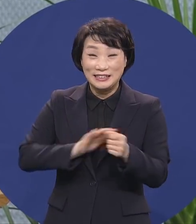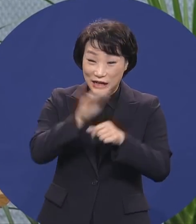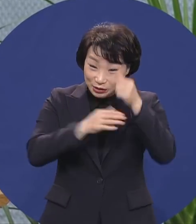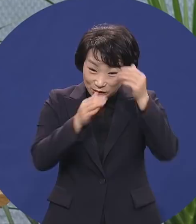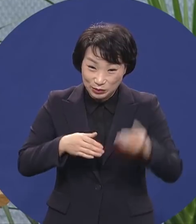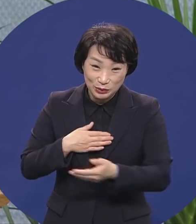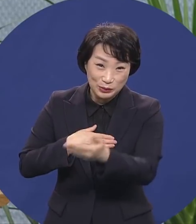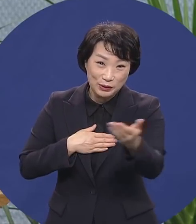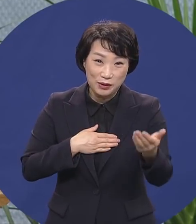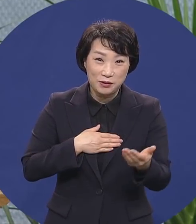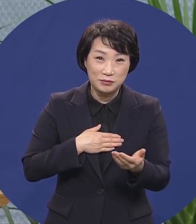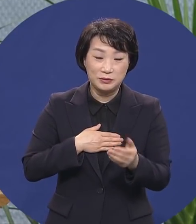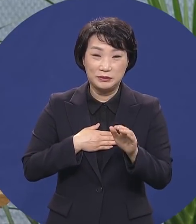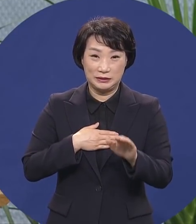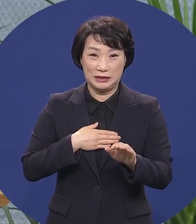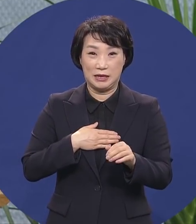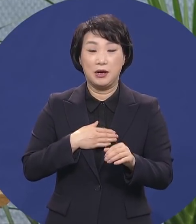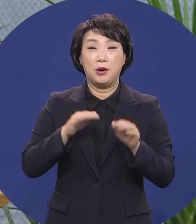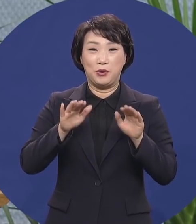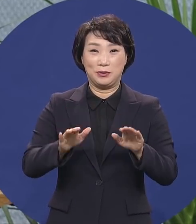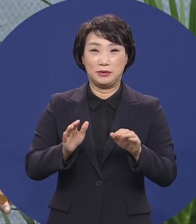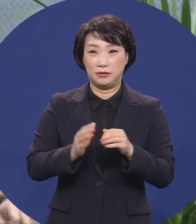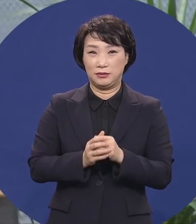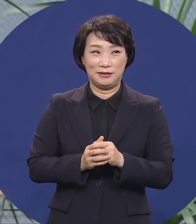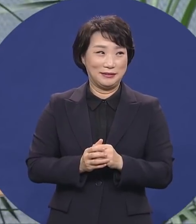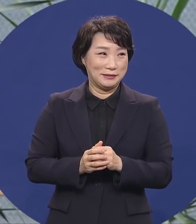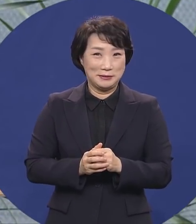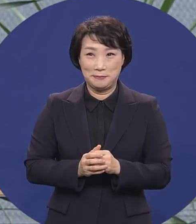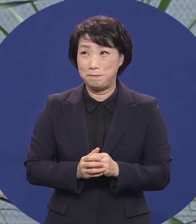사랑하는 여러분, 오늘 설교